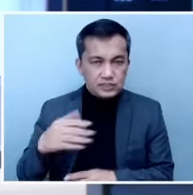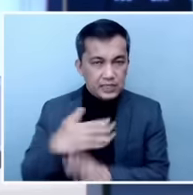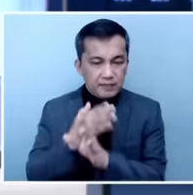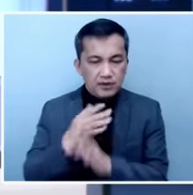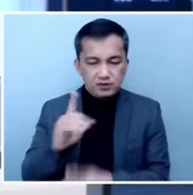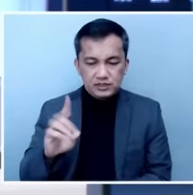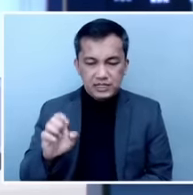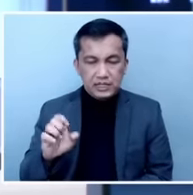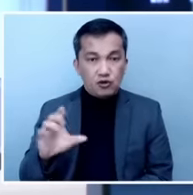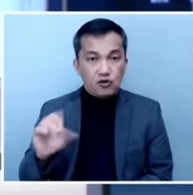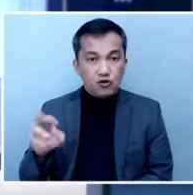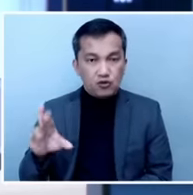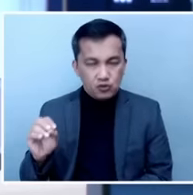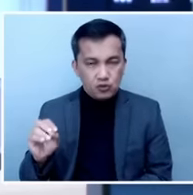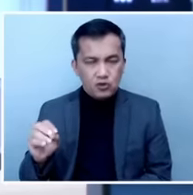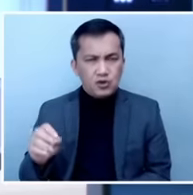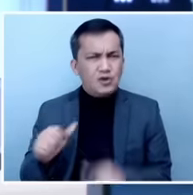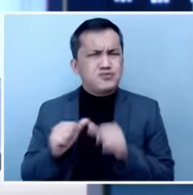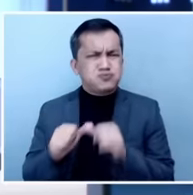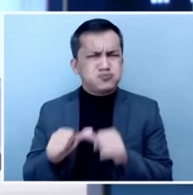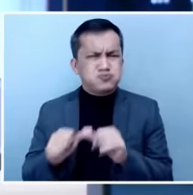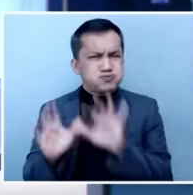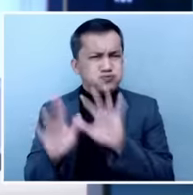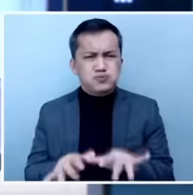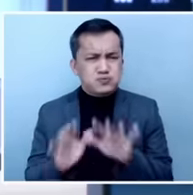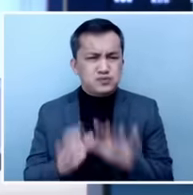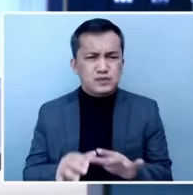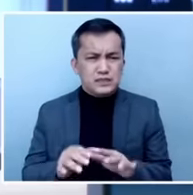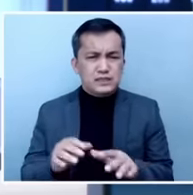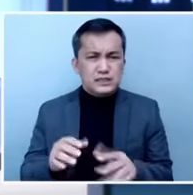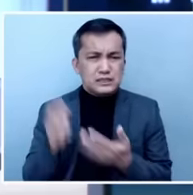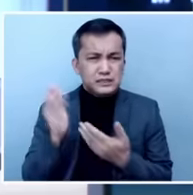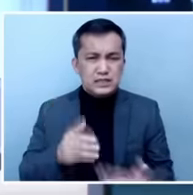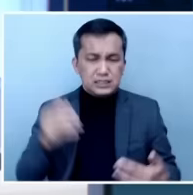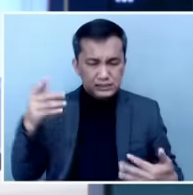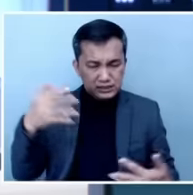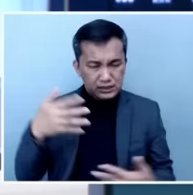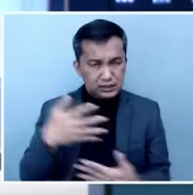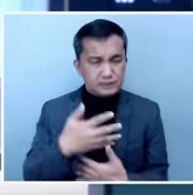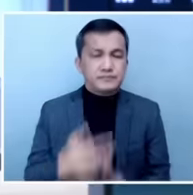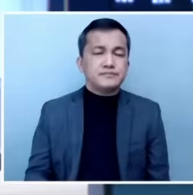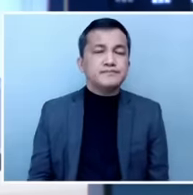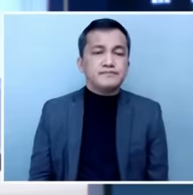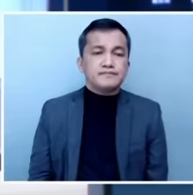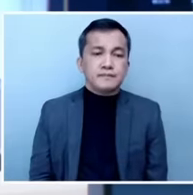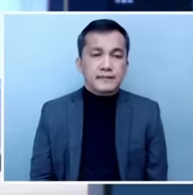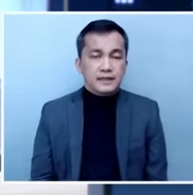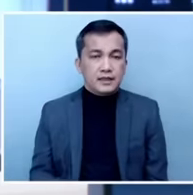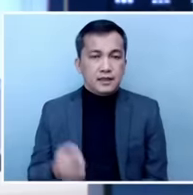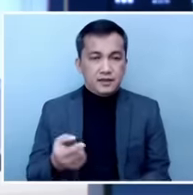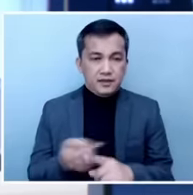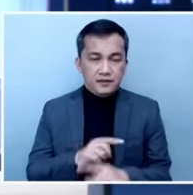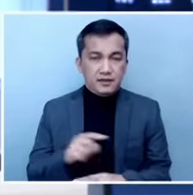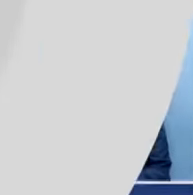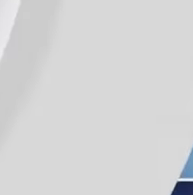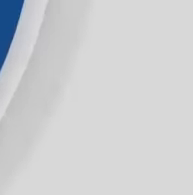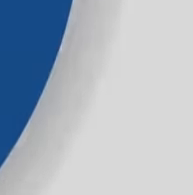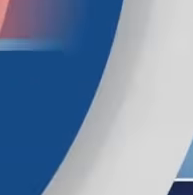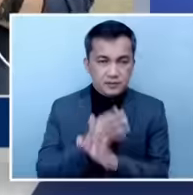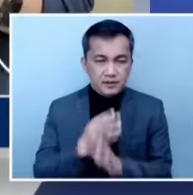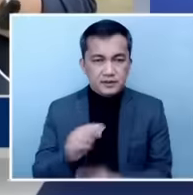Dahil ito sa walang tigil ng pag-ulan, nadala naman ng shear line sa lugar. Live mula sa Davao City, nagpapatrol